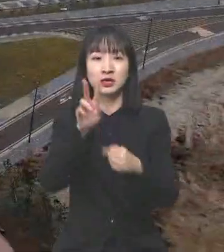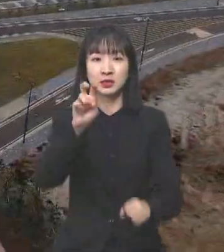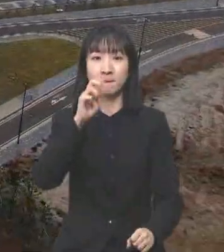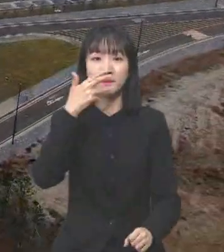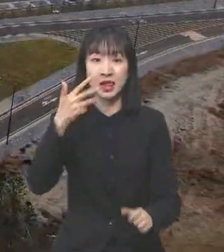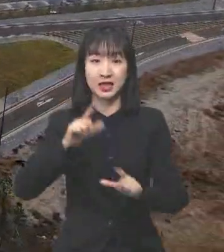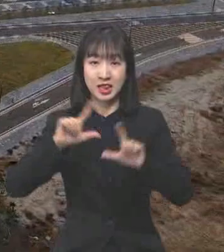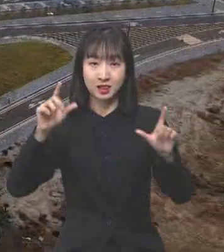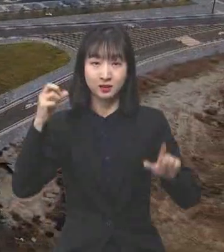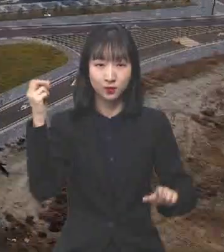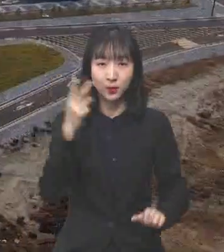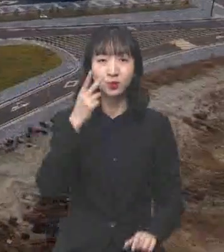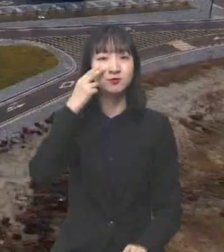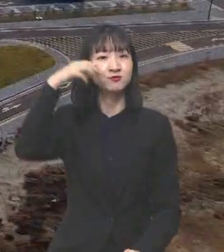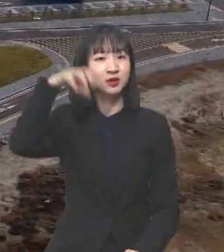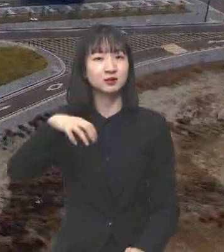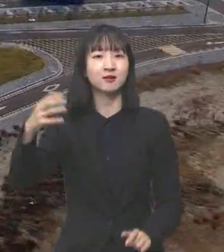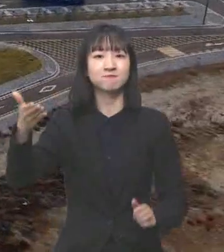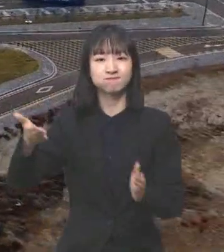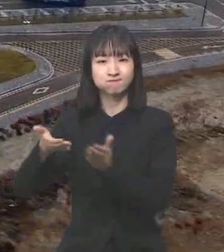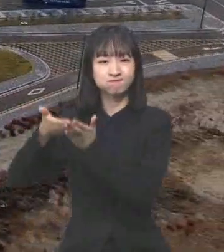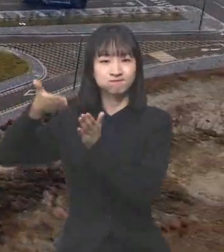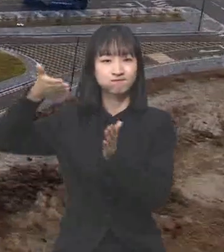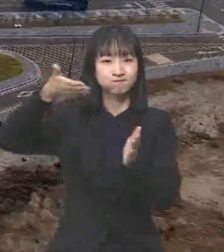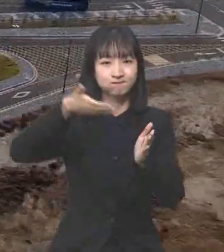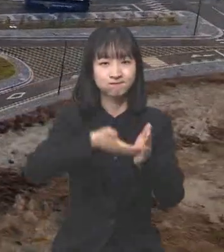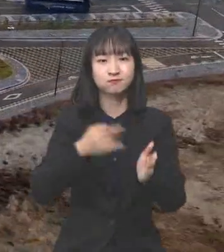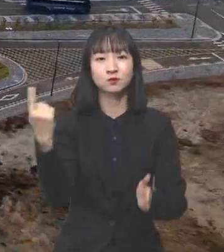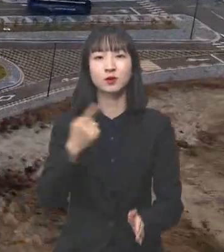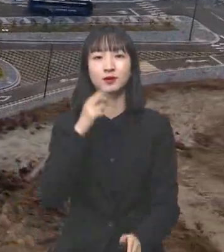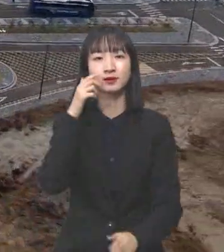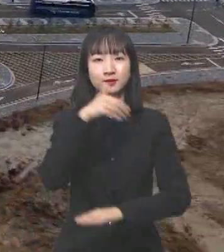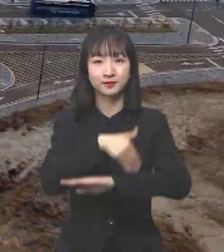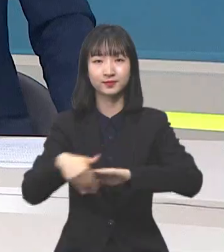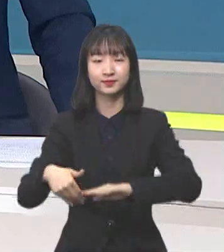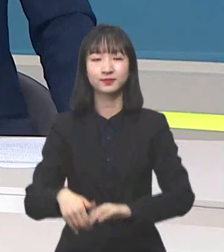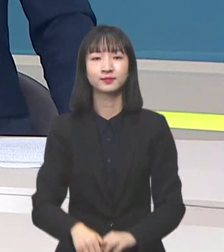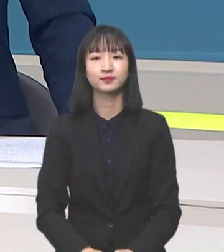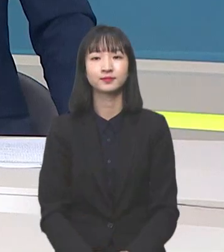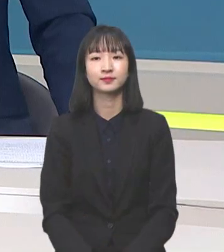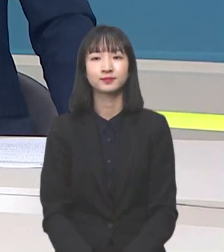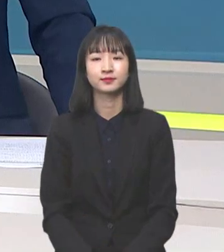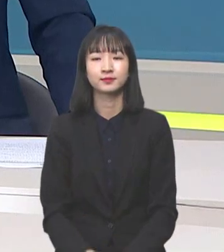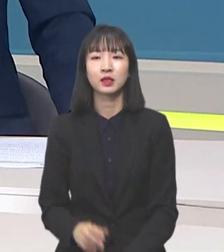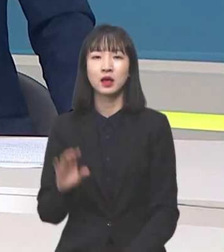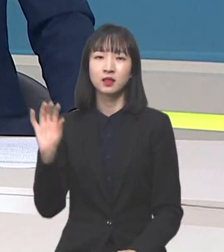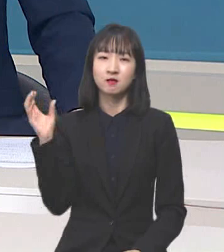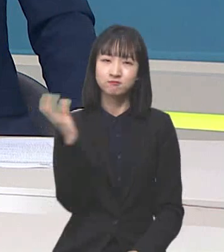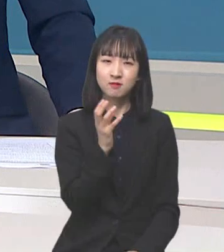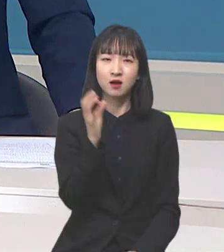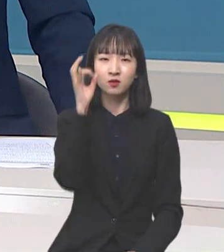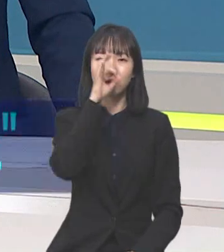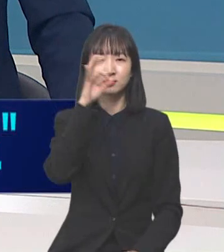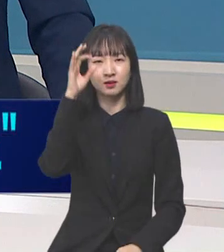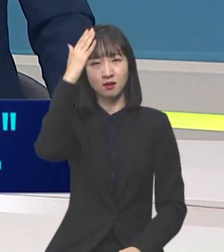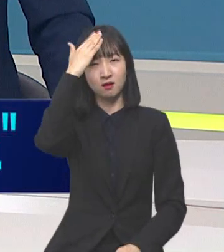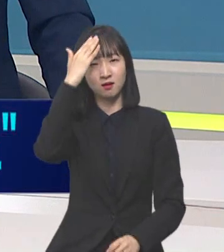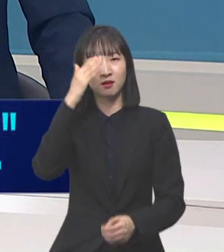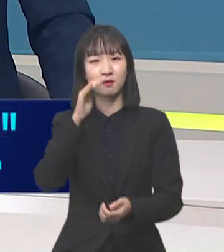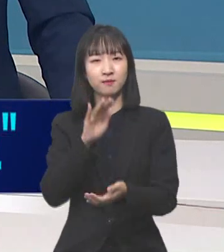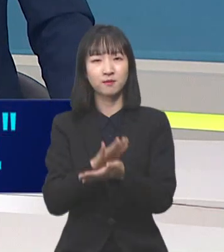한 척이 그러지 터미널로 들어옵니다 티브로드 뉴스 용입니다 태풍과 돼지 열병으로